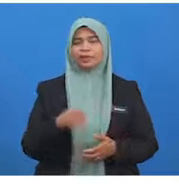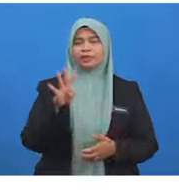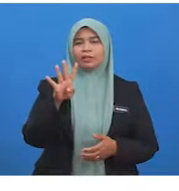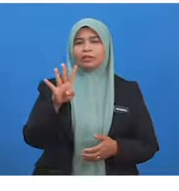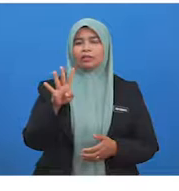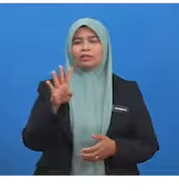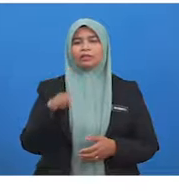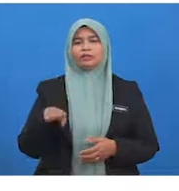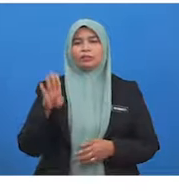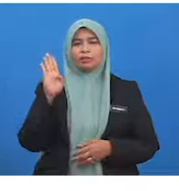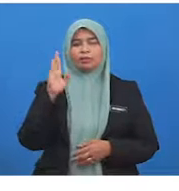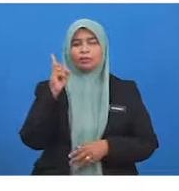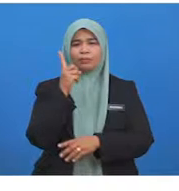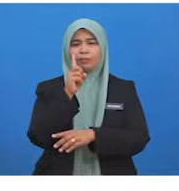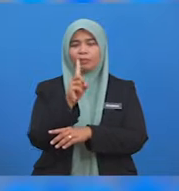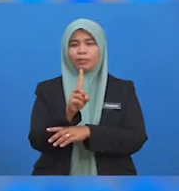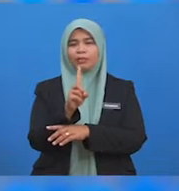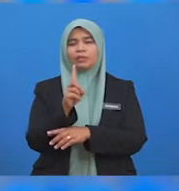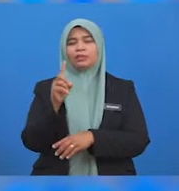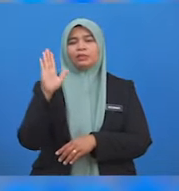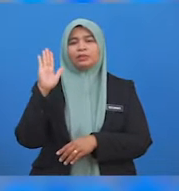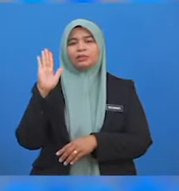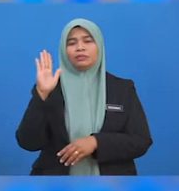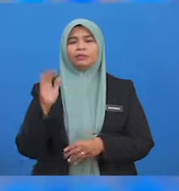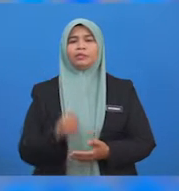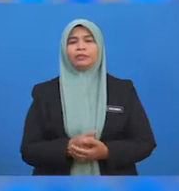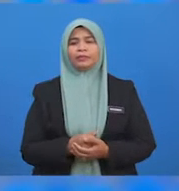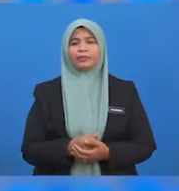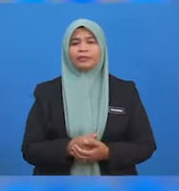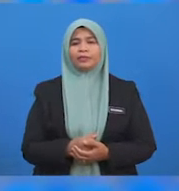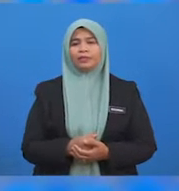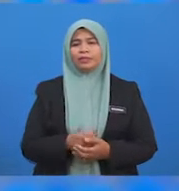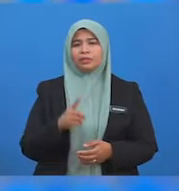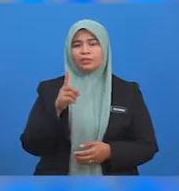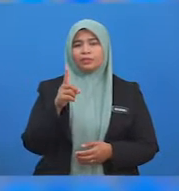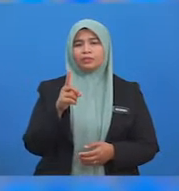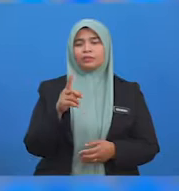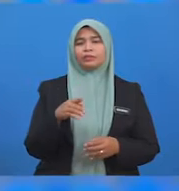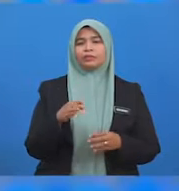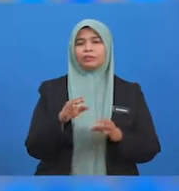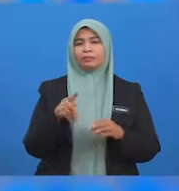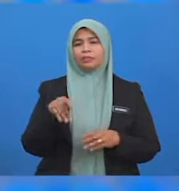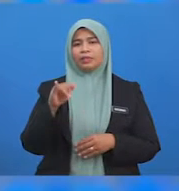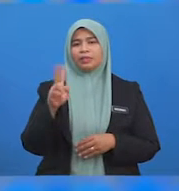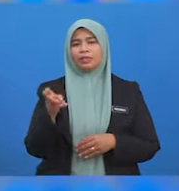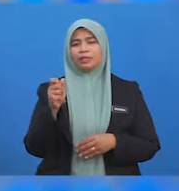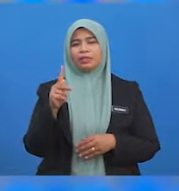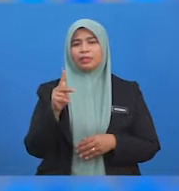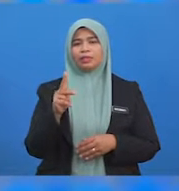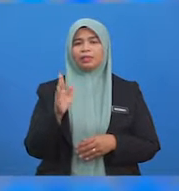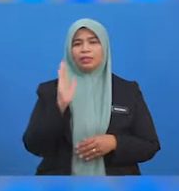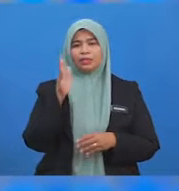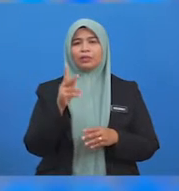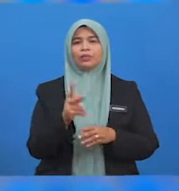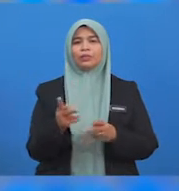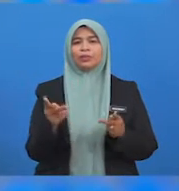yang yang mempertikaikan akan mengukuhkannya dengan memberitahu menyebut nama Allah